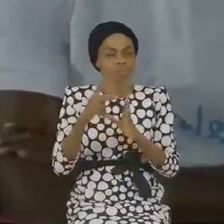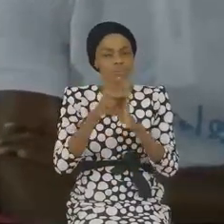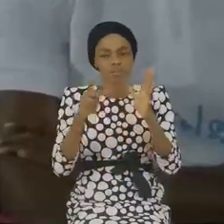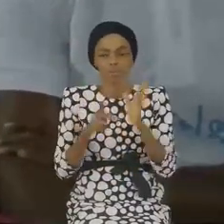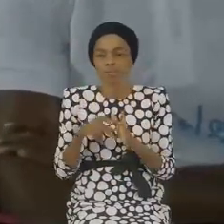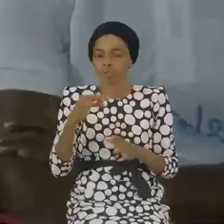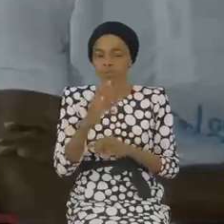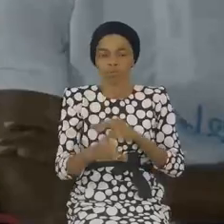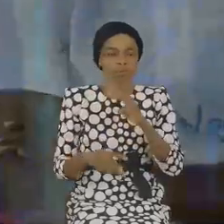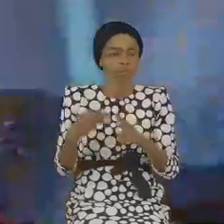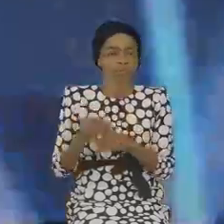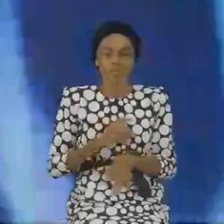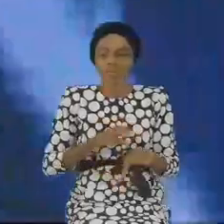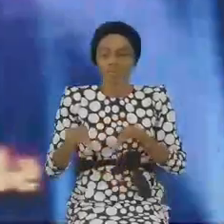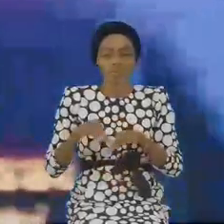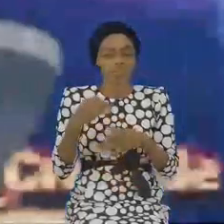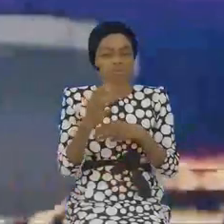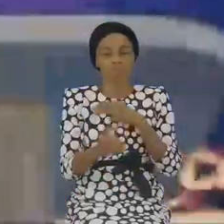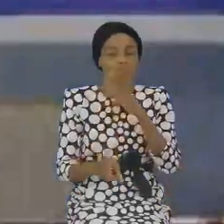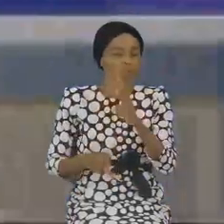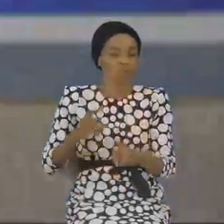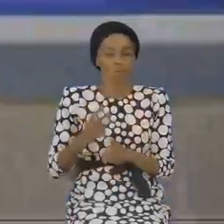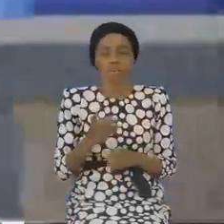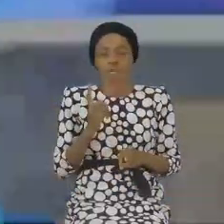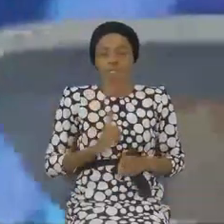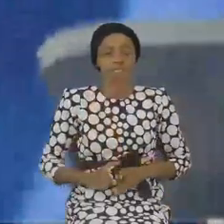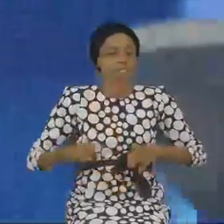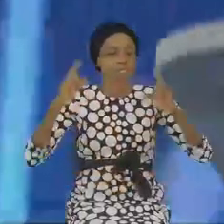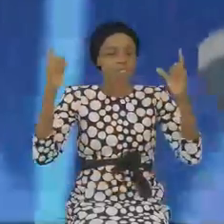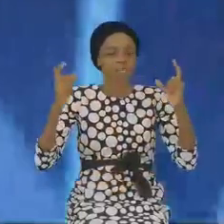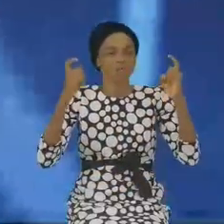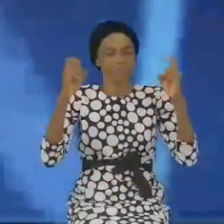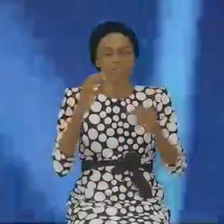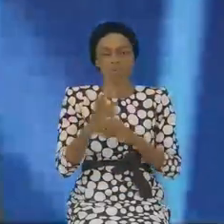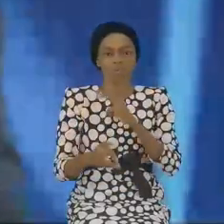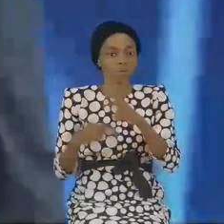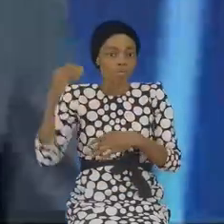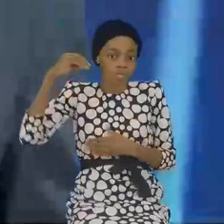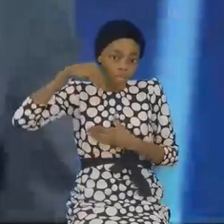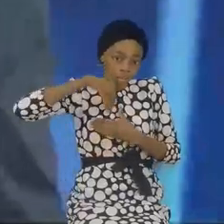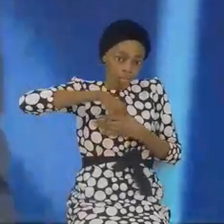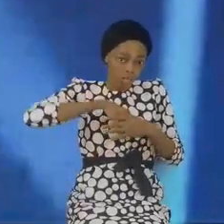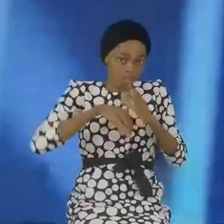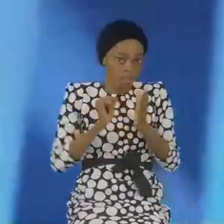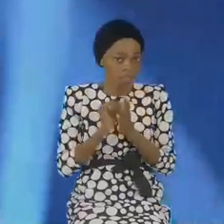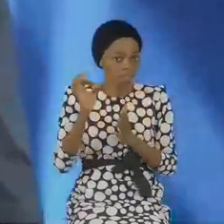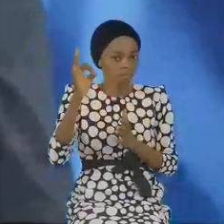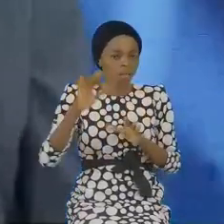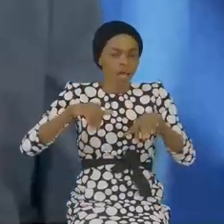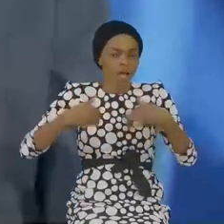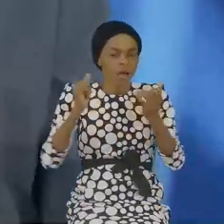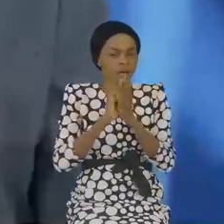du monde, si les festivités du monde sont encore dans la vie du ministre, comment un tel